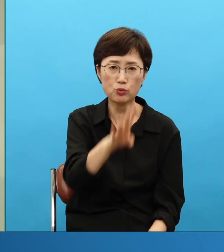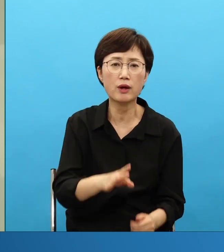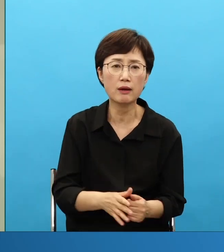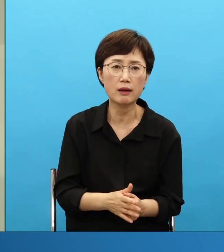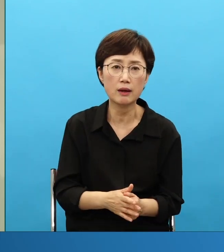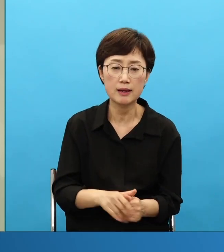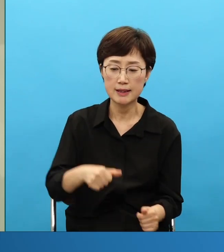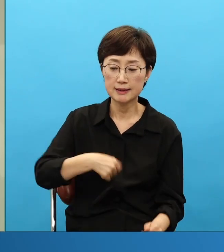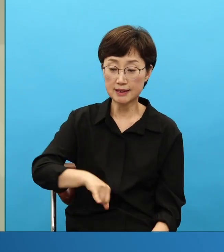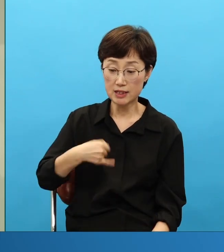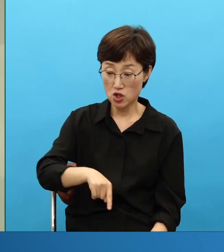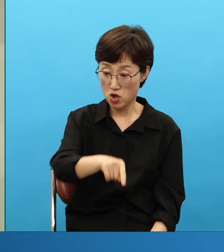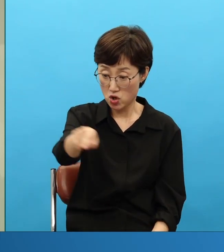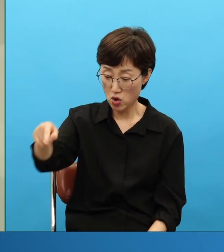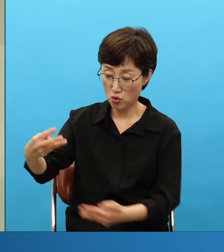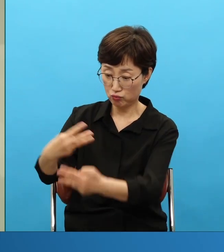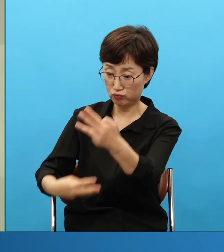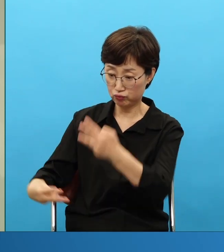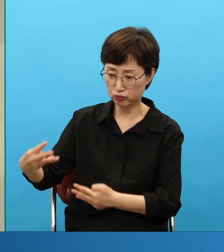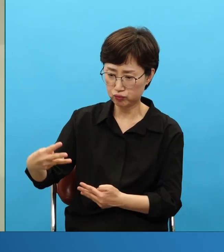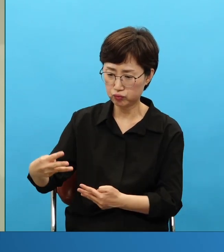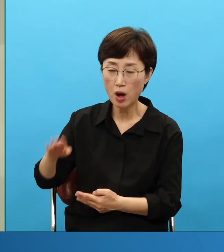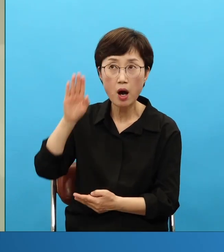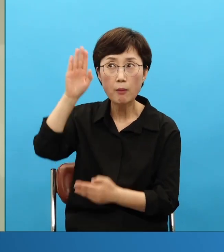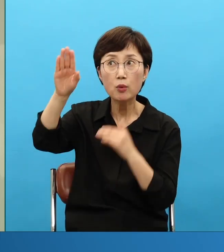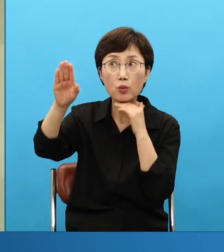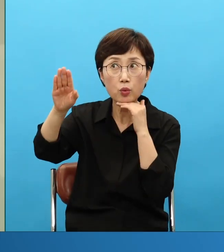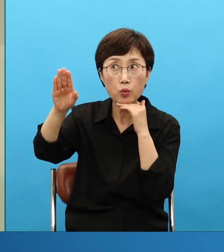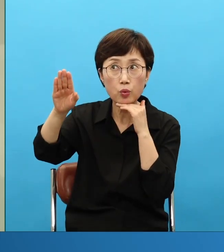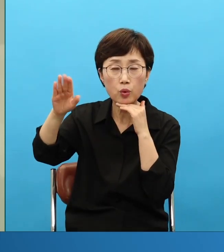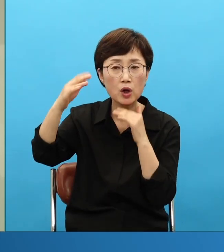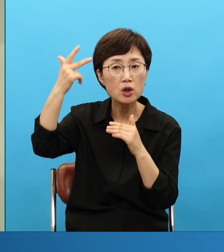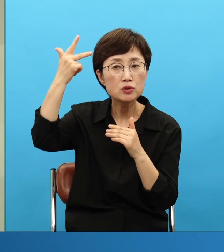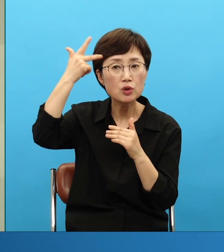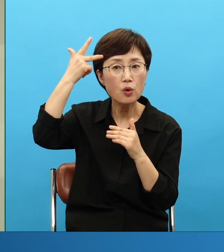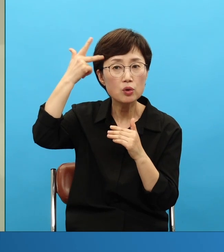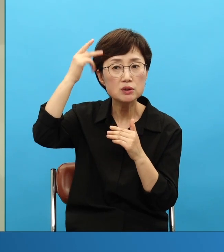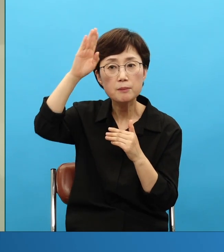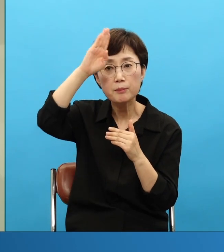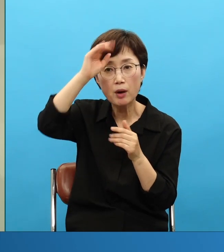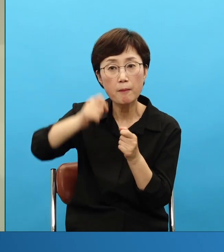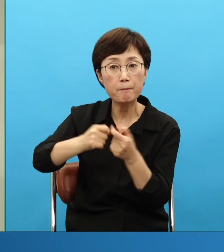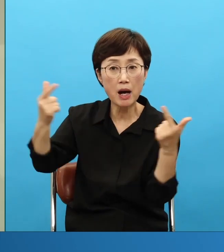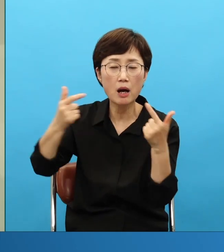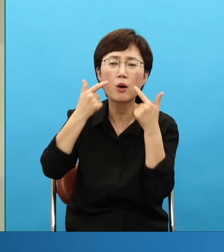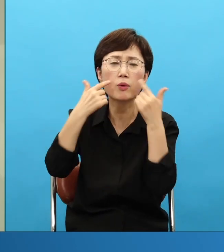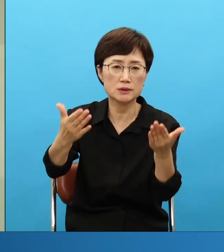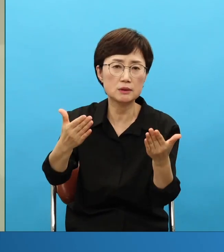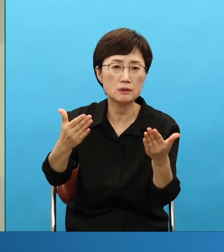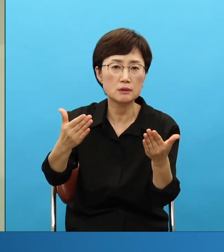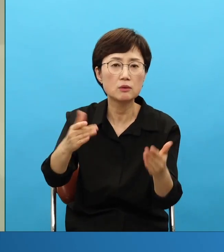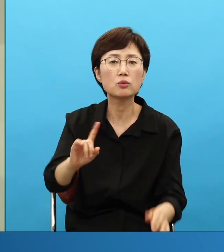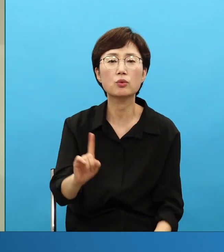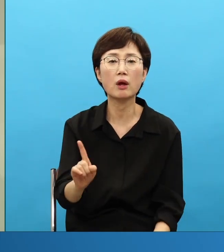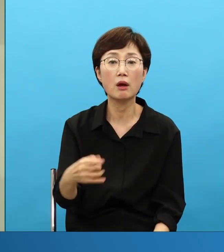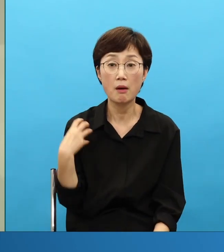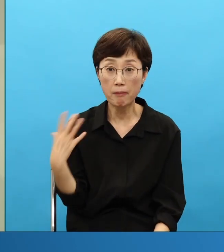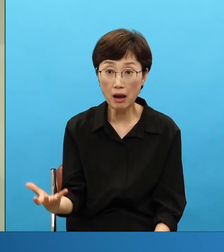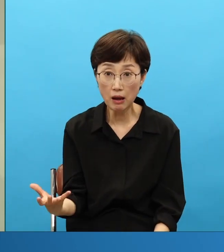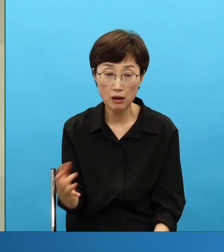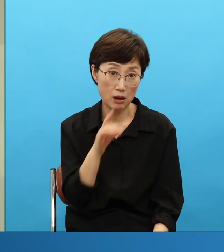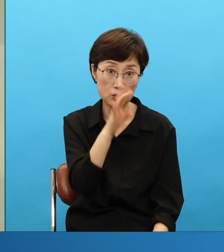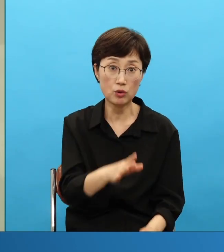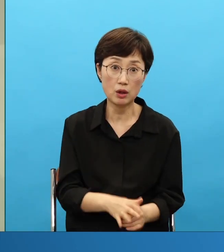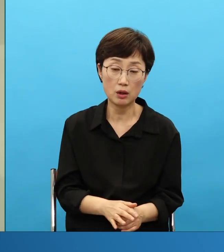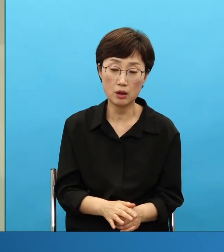to them in the future? 30%씩 정신병자 아이들에게 걱정하고 있어요. That right now we see a rapid increase in mental illness, 30% among the young children. 그거